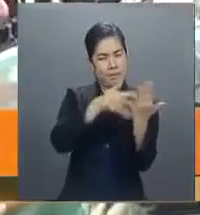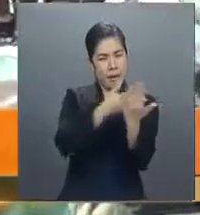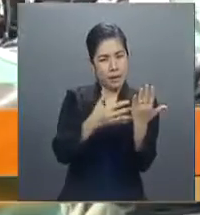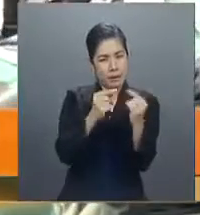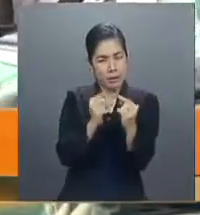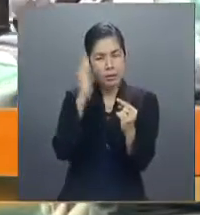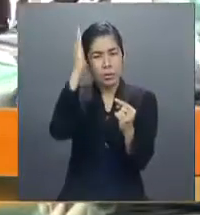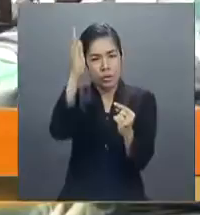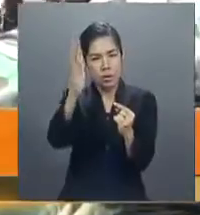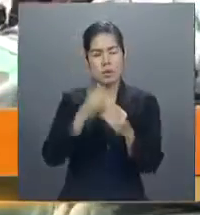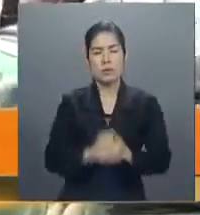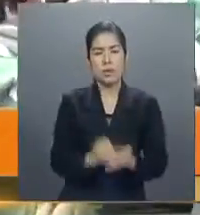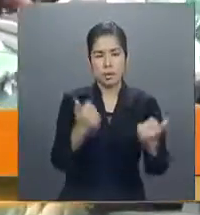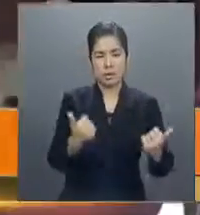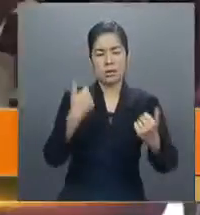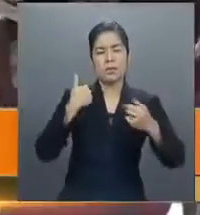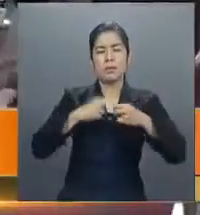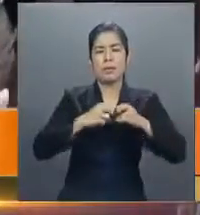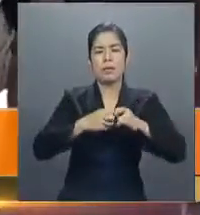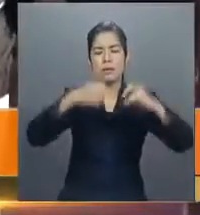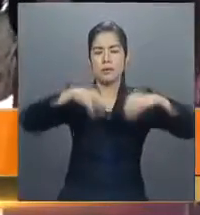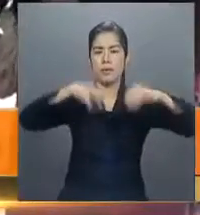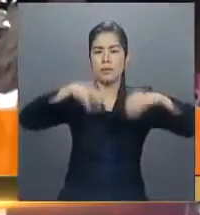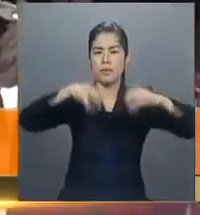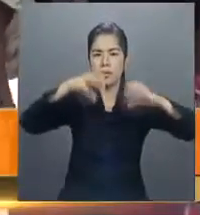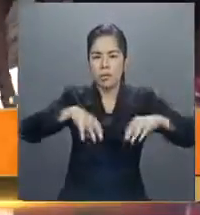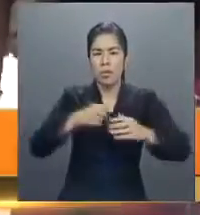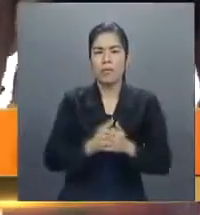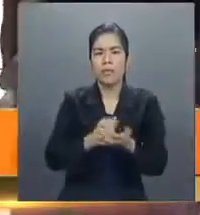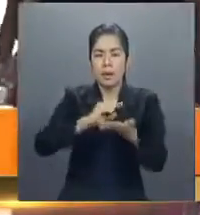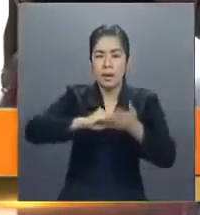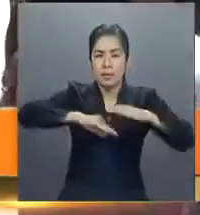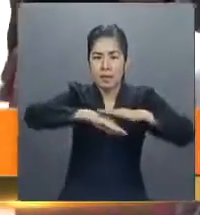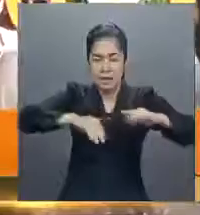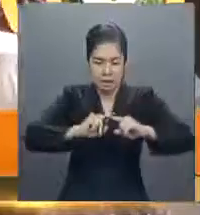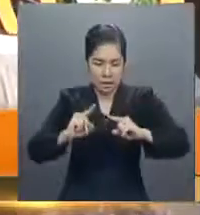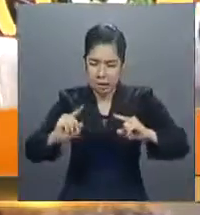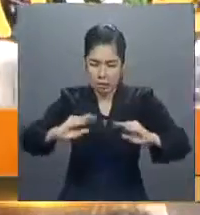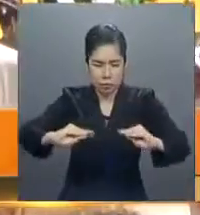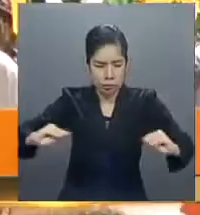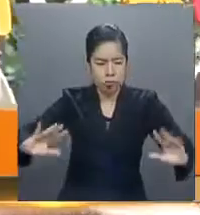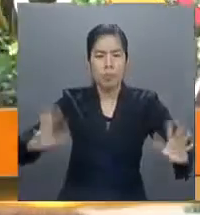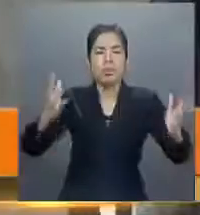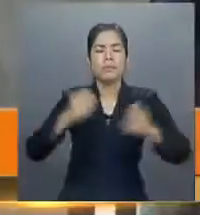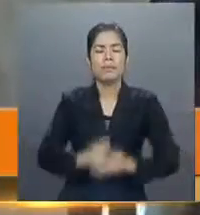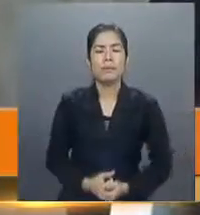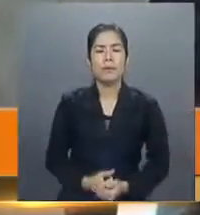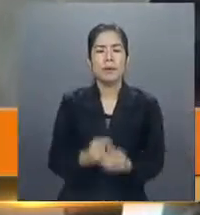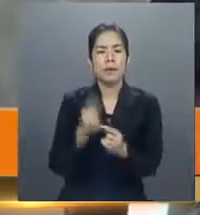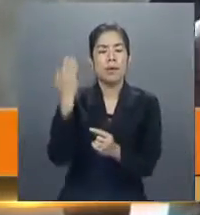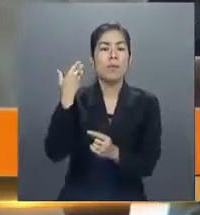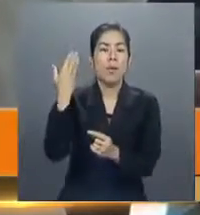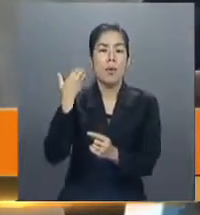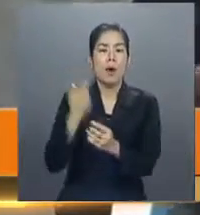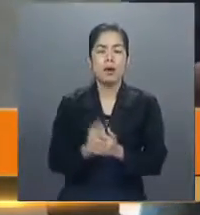นี้เนื่องจากในพื้นที่เกิดฝนตกทำให้ร่องรอยที่เป็นเบาะแสสำคัญหายไปหลังจากเมื่อวานนี้ได้เอได้ออกเดิน